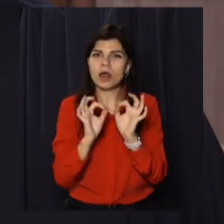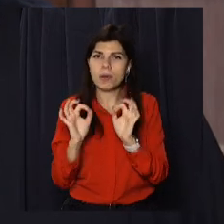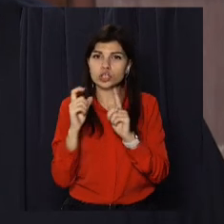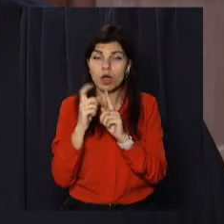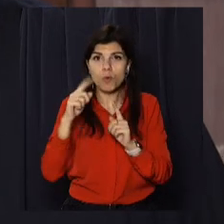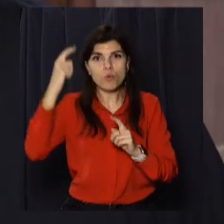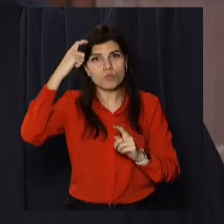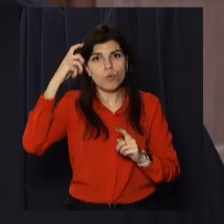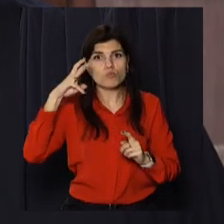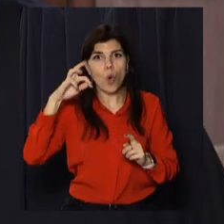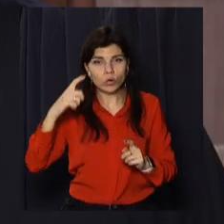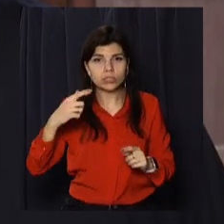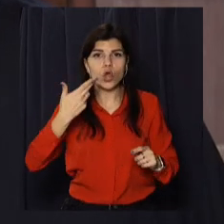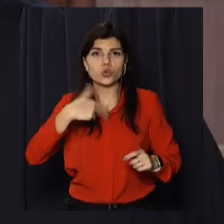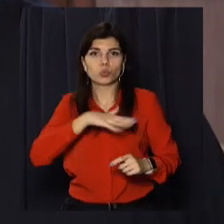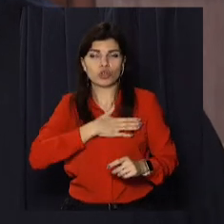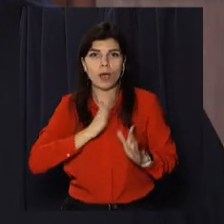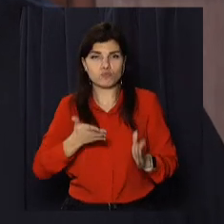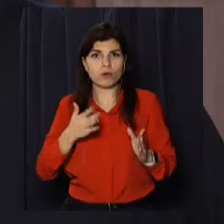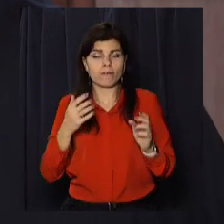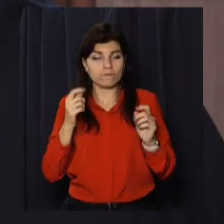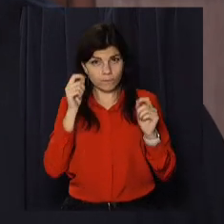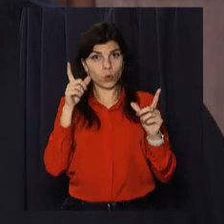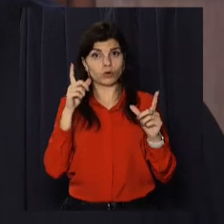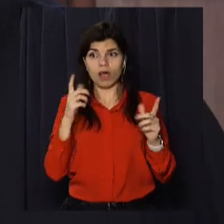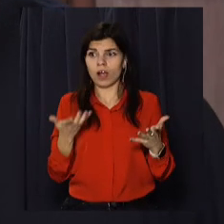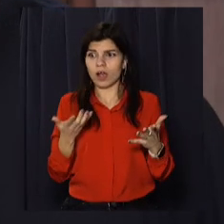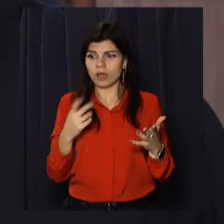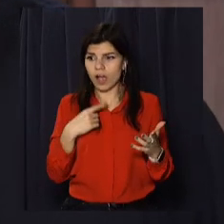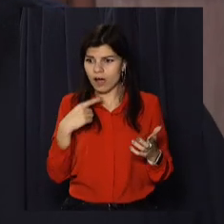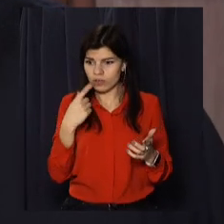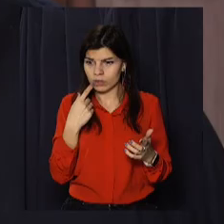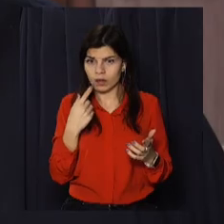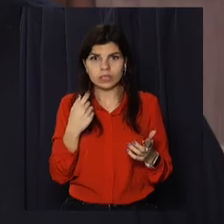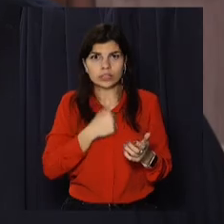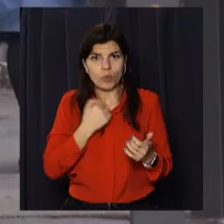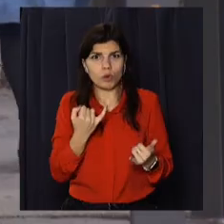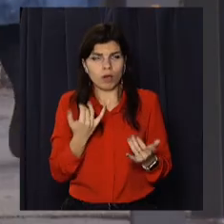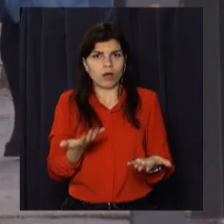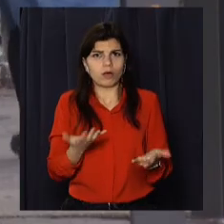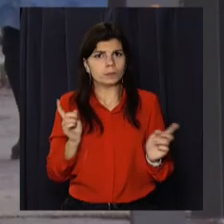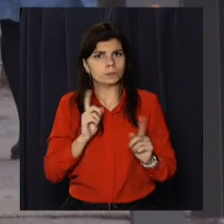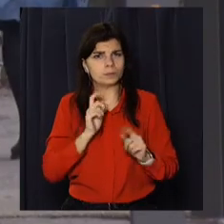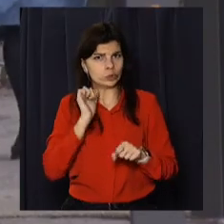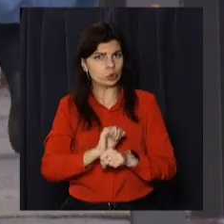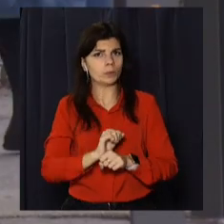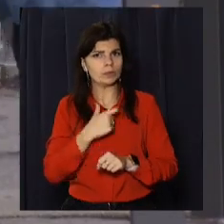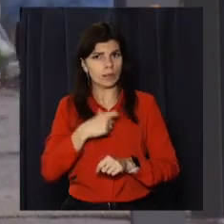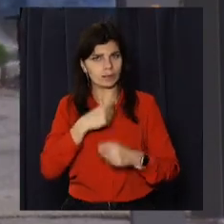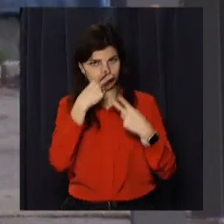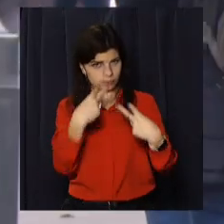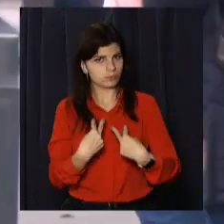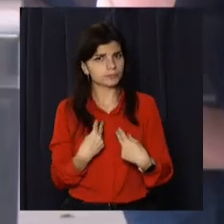их разум, их душа, и они будут понимать, что я же не то говорю, что нужно, я говорю злые слова. Якщо матюча шкодять